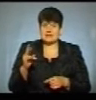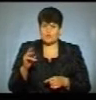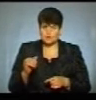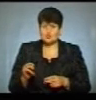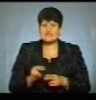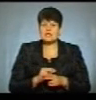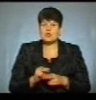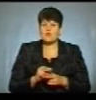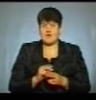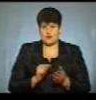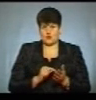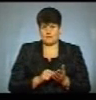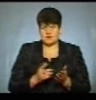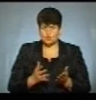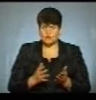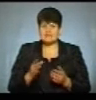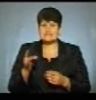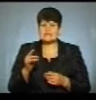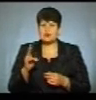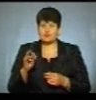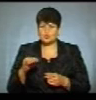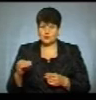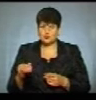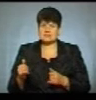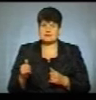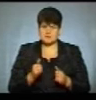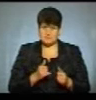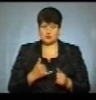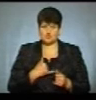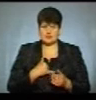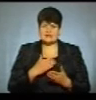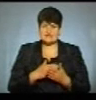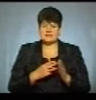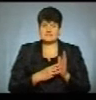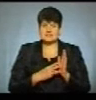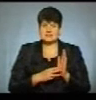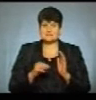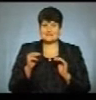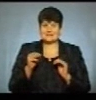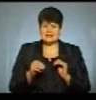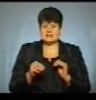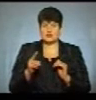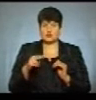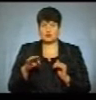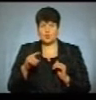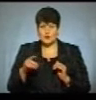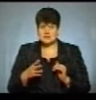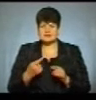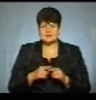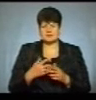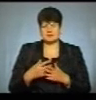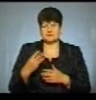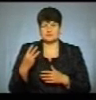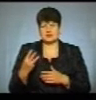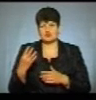лікувальною метою. Сироваткою також ми забезпечені. В нас є зараз 80 тисяч доз. Це орієнтовано на 3,